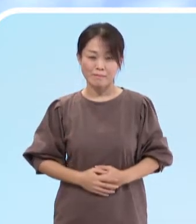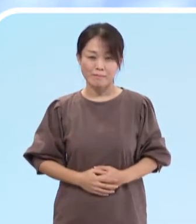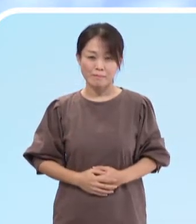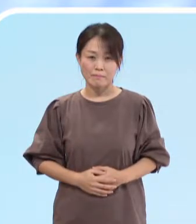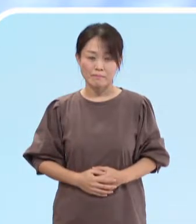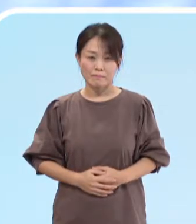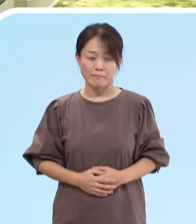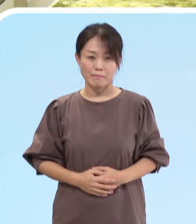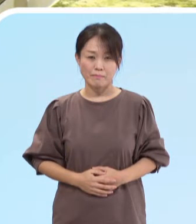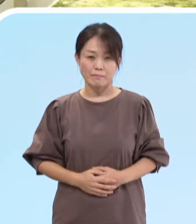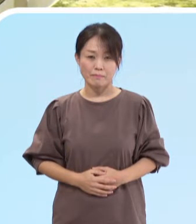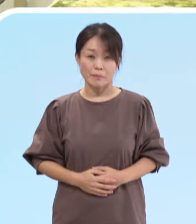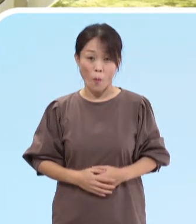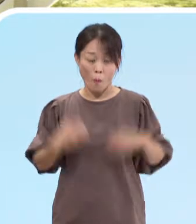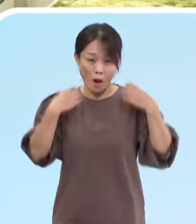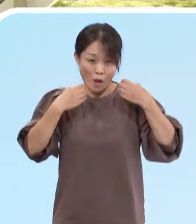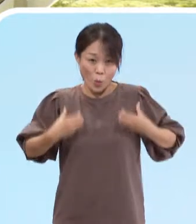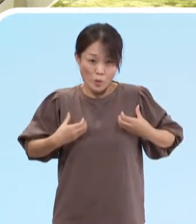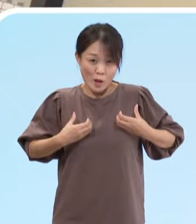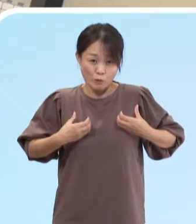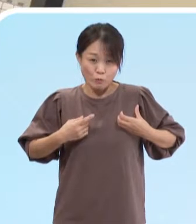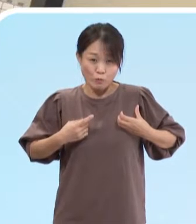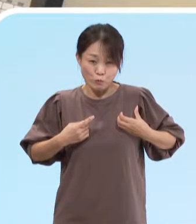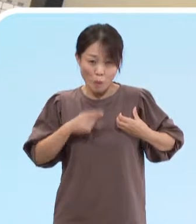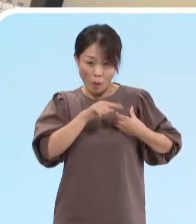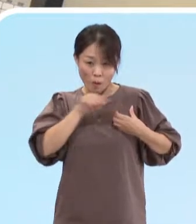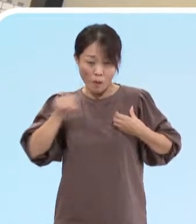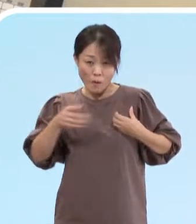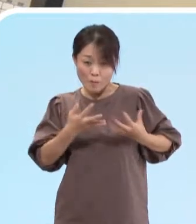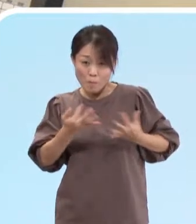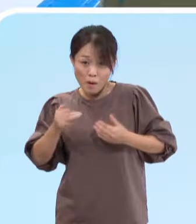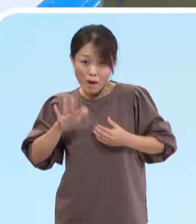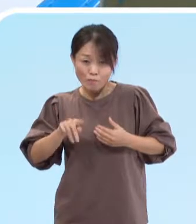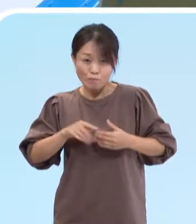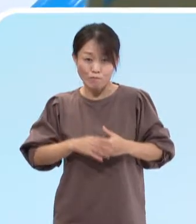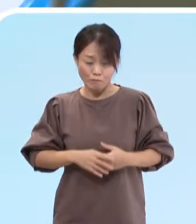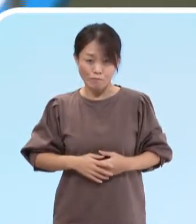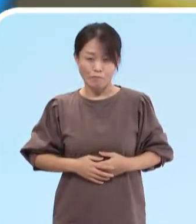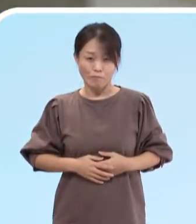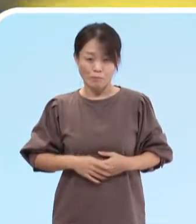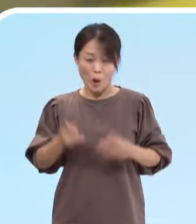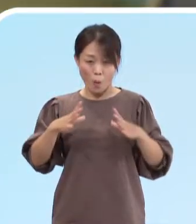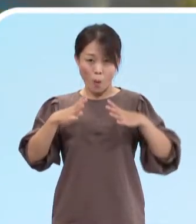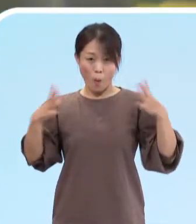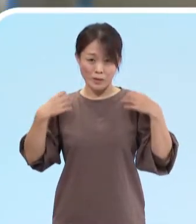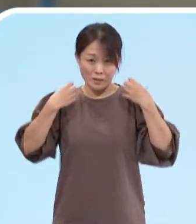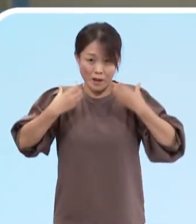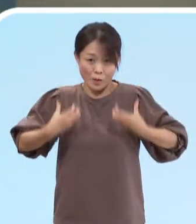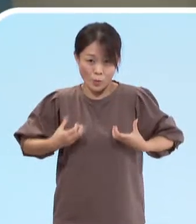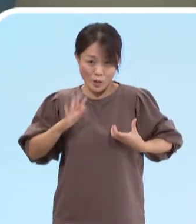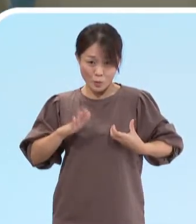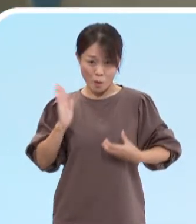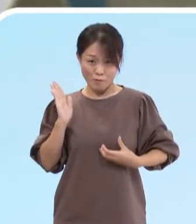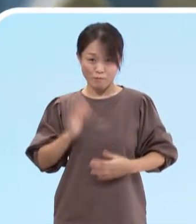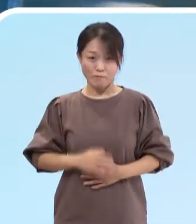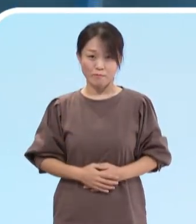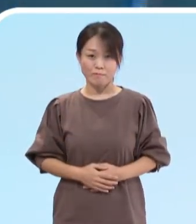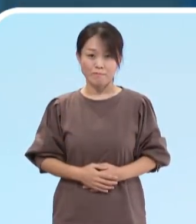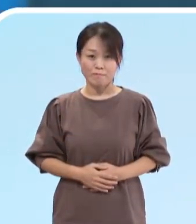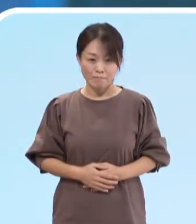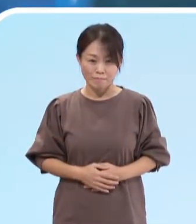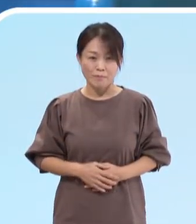。あ、ランドセル、こっちにもこんなに大きいもの